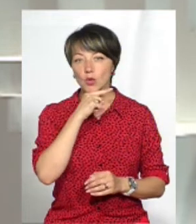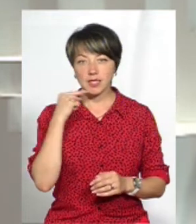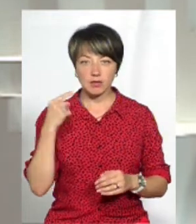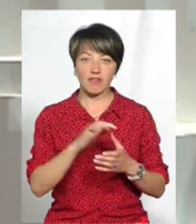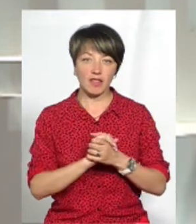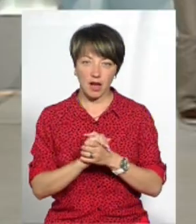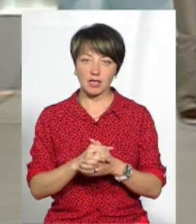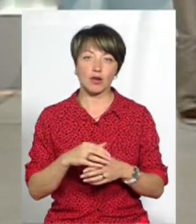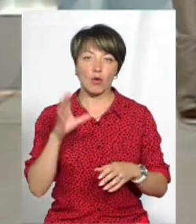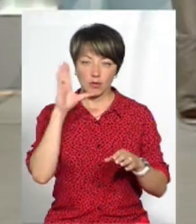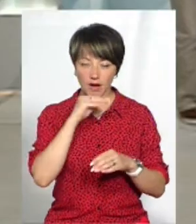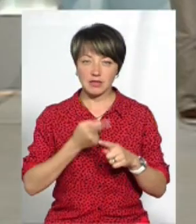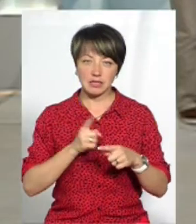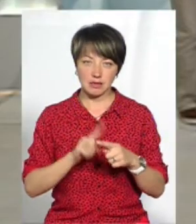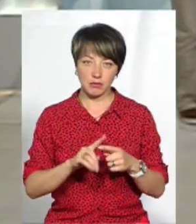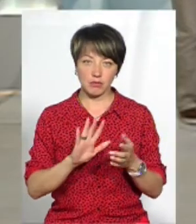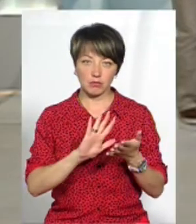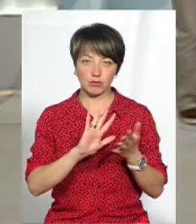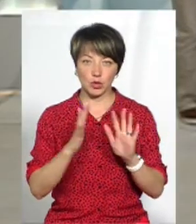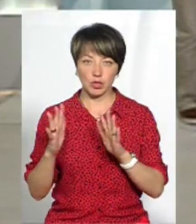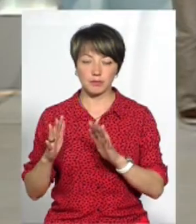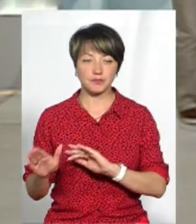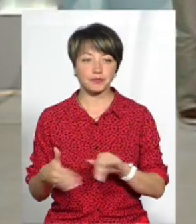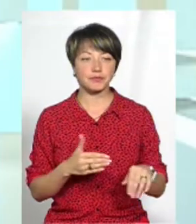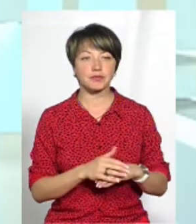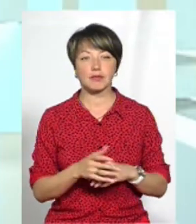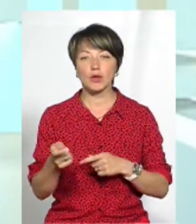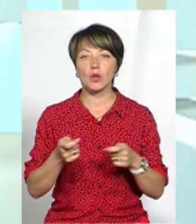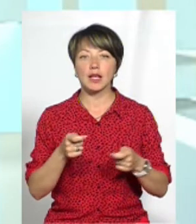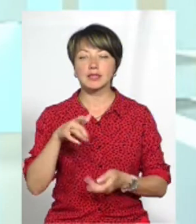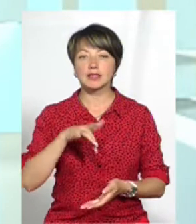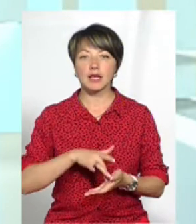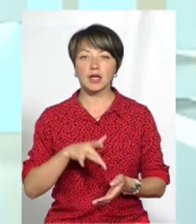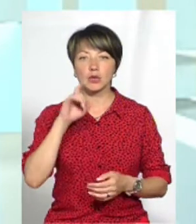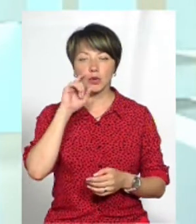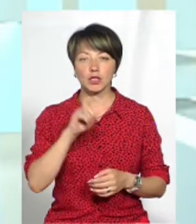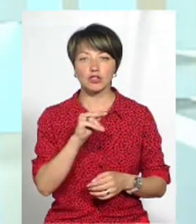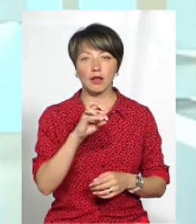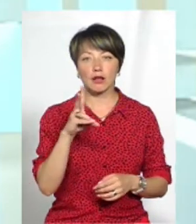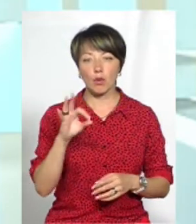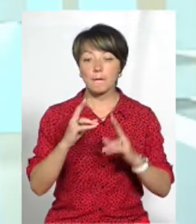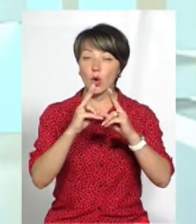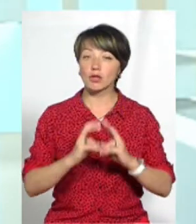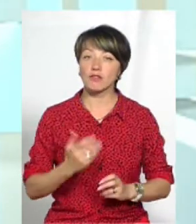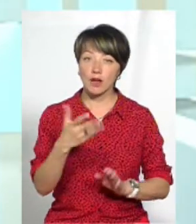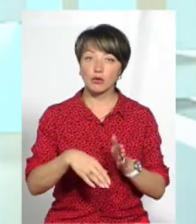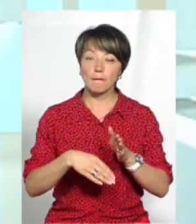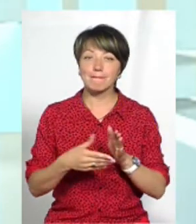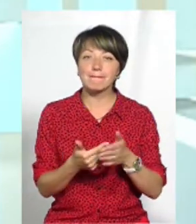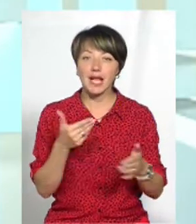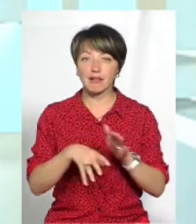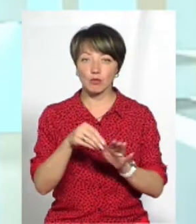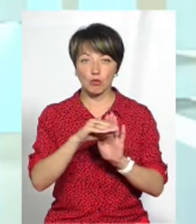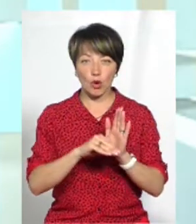справилася з цією ситуацією. Дякую за відповіді. Координатор Центру UA і Руху Чесного Олег Черненко проаналізував вашу